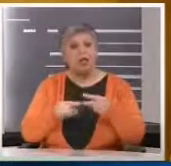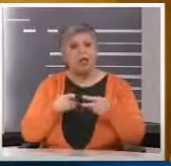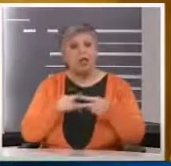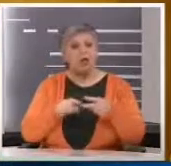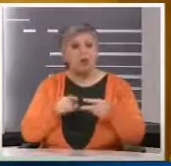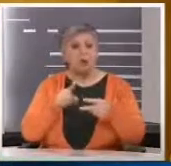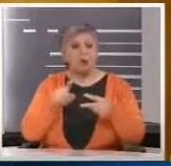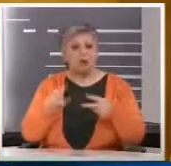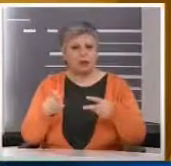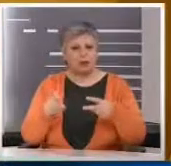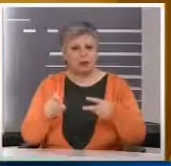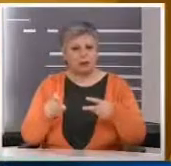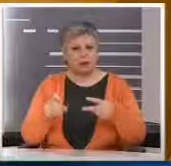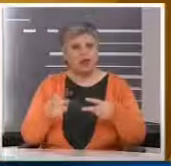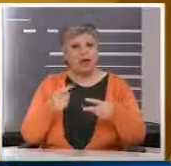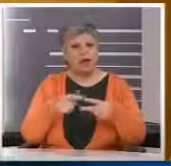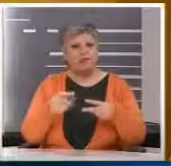Και μάλιστα αυτό που